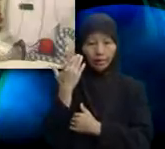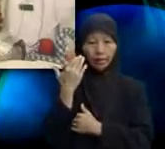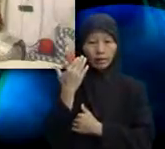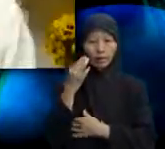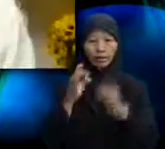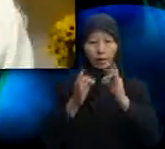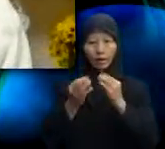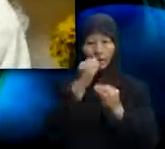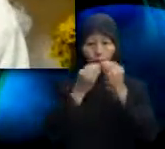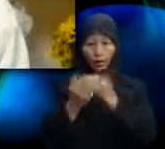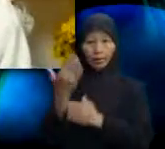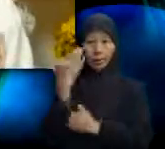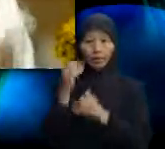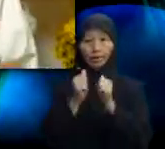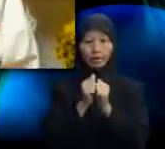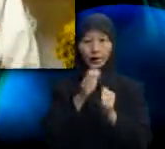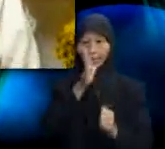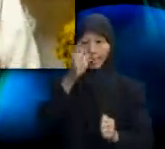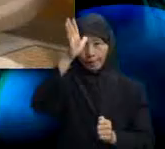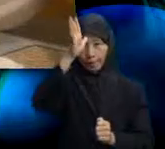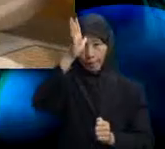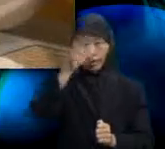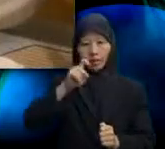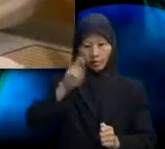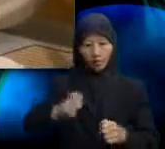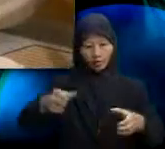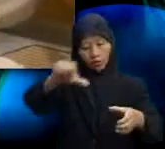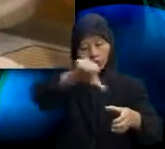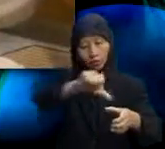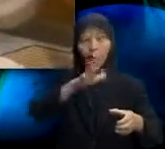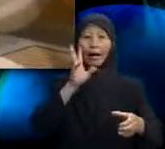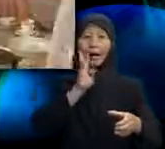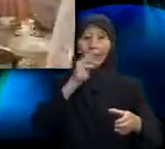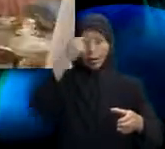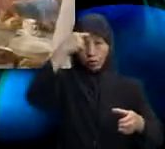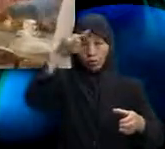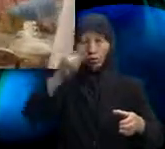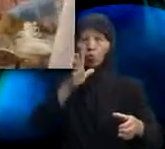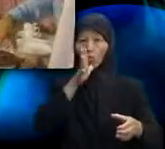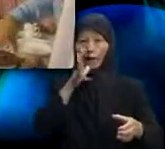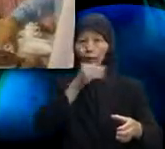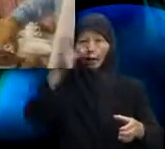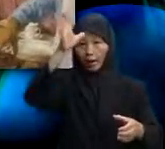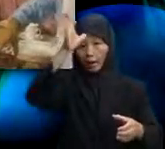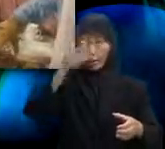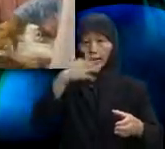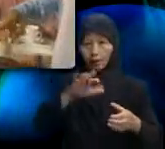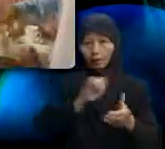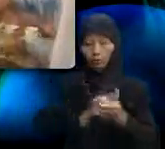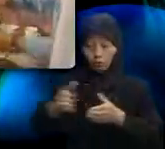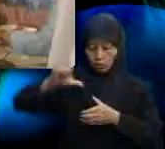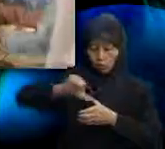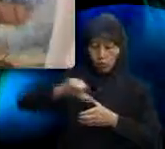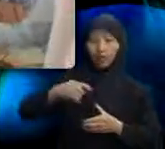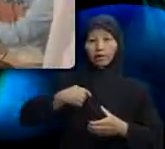sempurna. Kalau bersarapan dengan ibu bapa, tolonglah tuangkan air untuk ibu dan ayah. Kemudian, barulah